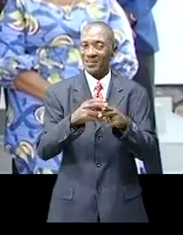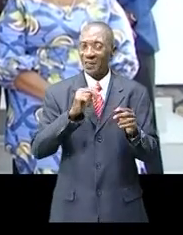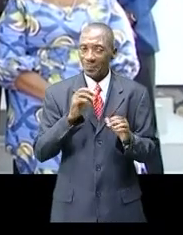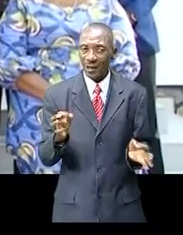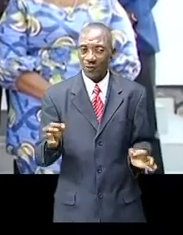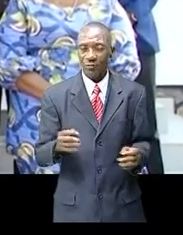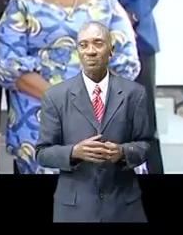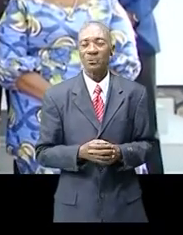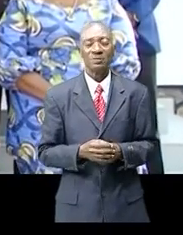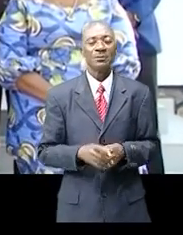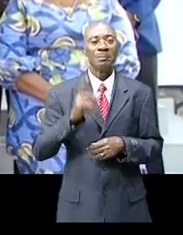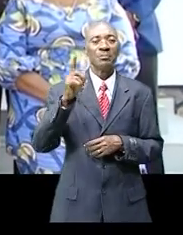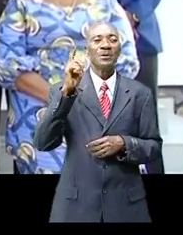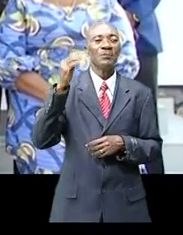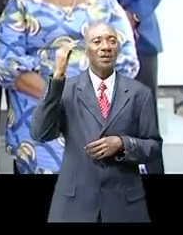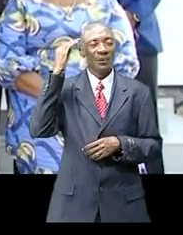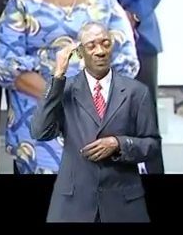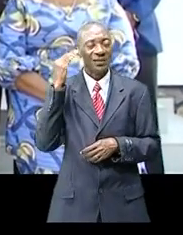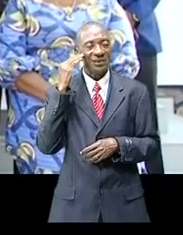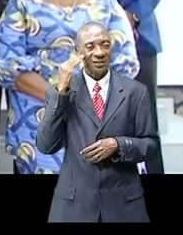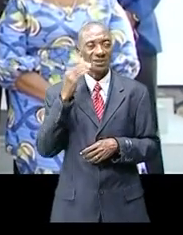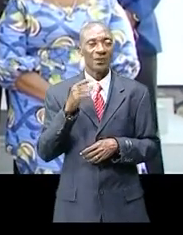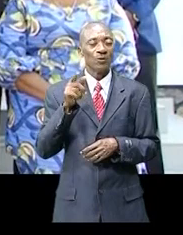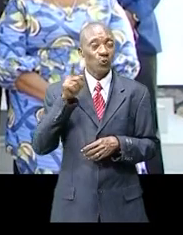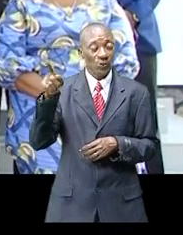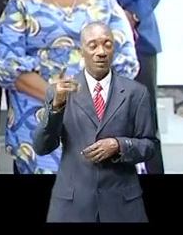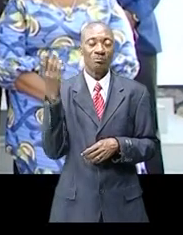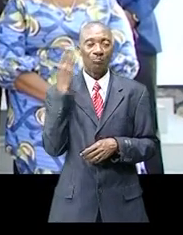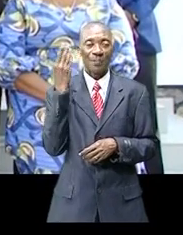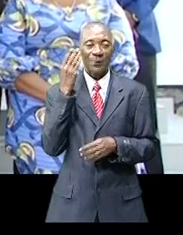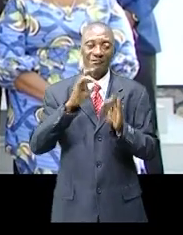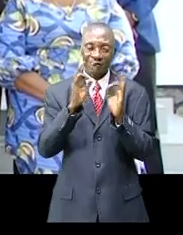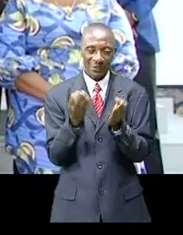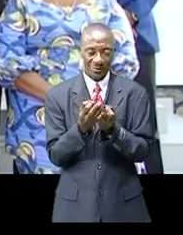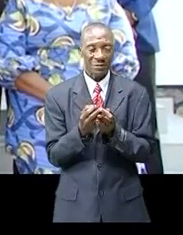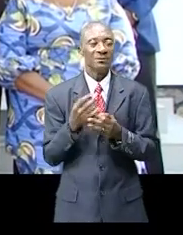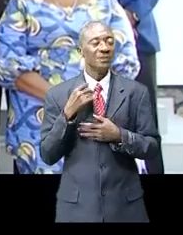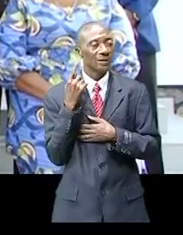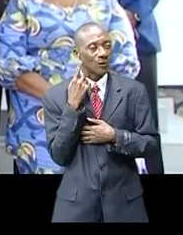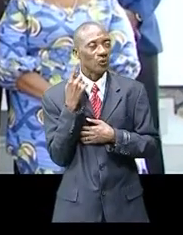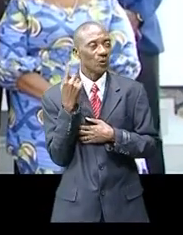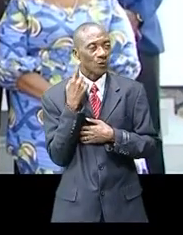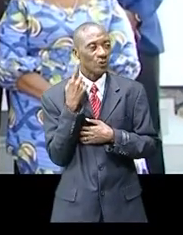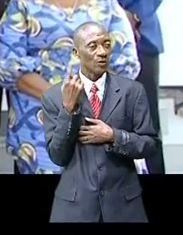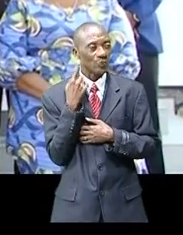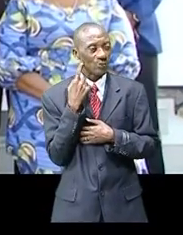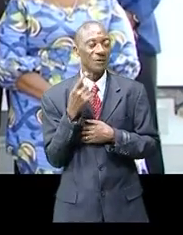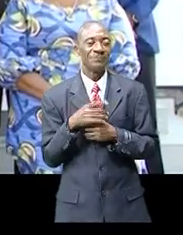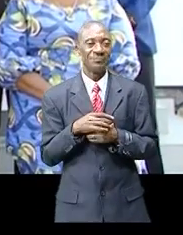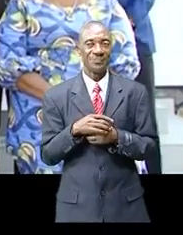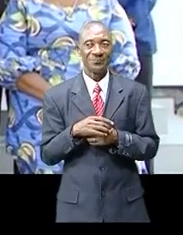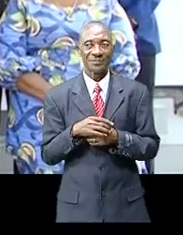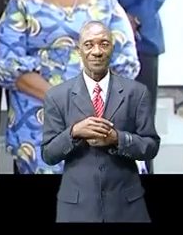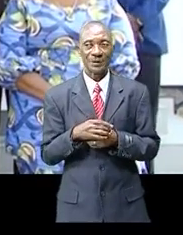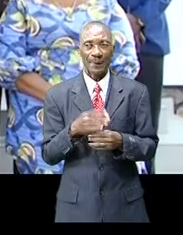ministre, en tant que père de famille, nous a très bien écoutés. Et sur les champs, comme il est question que